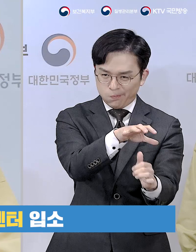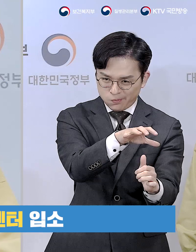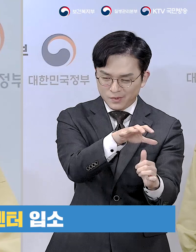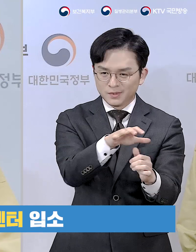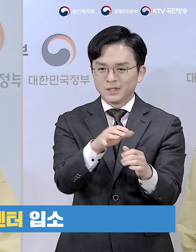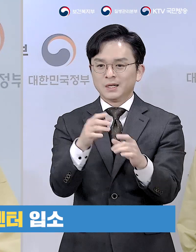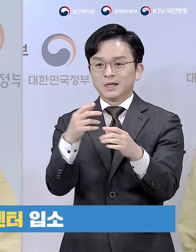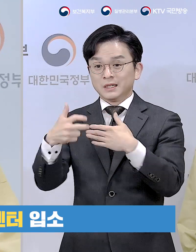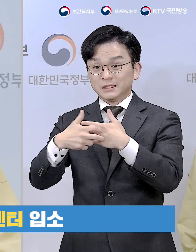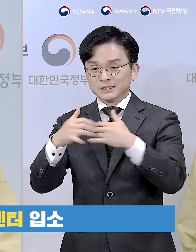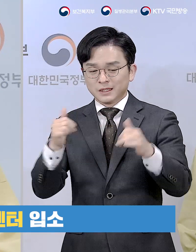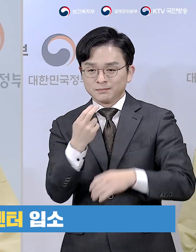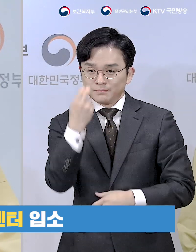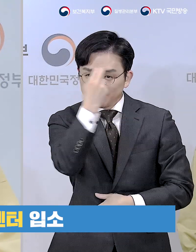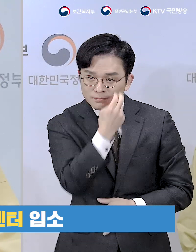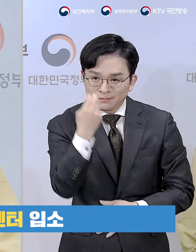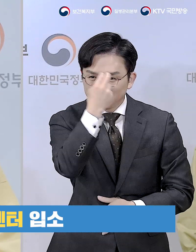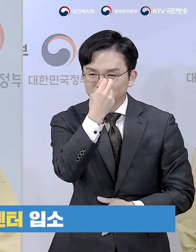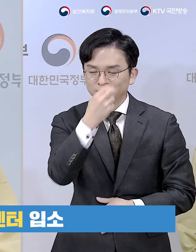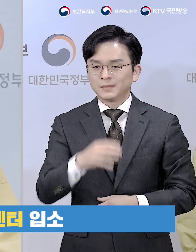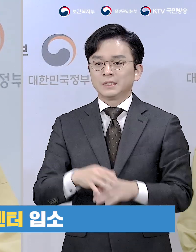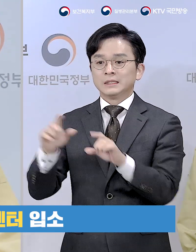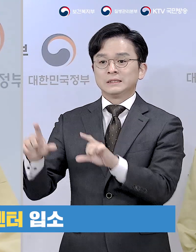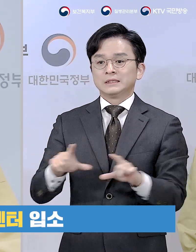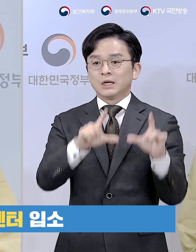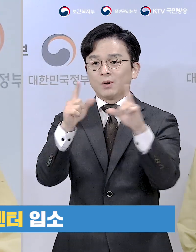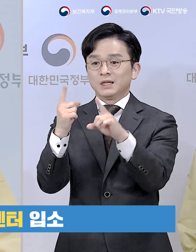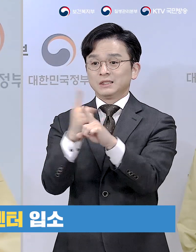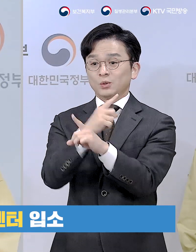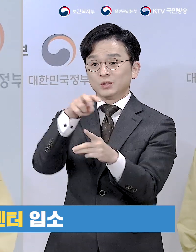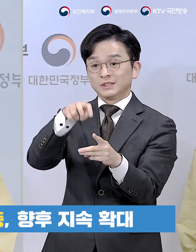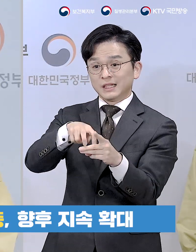의료진이 상시적으로 모니터링하며 보호하고 있습니다.